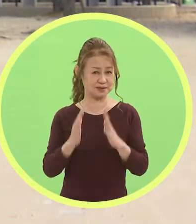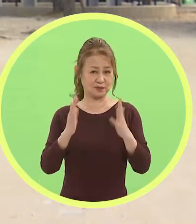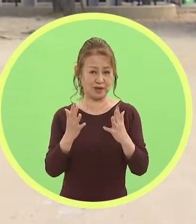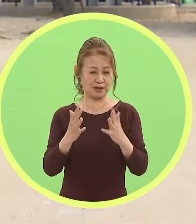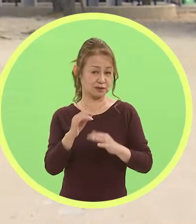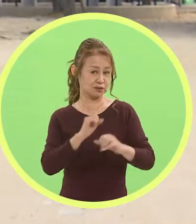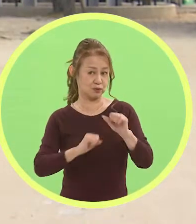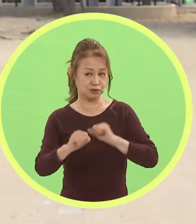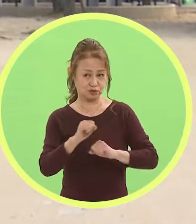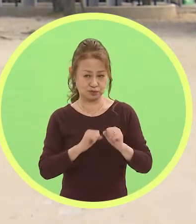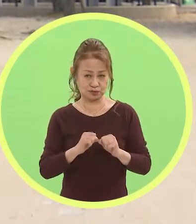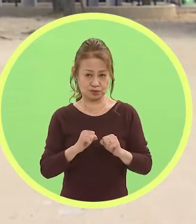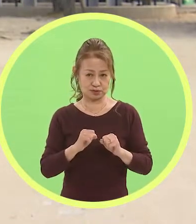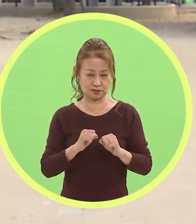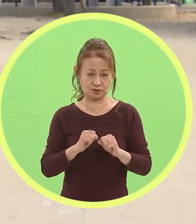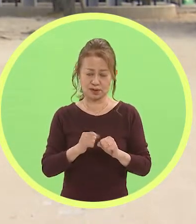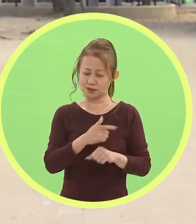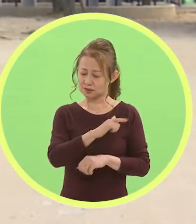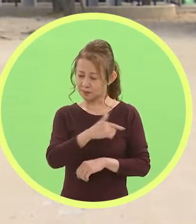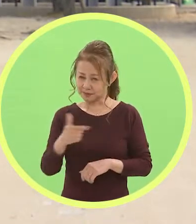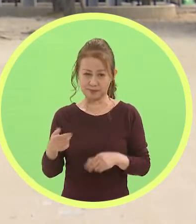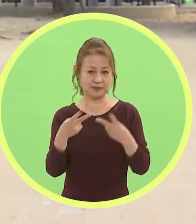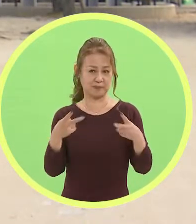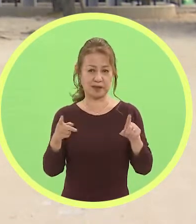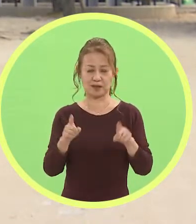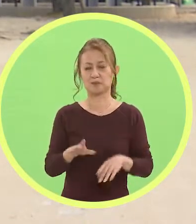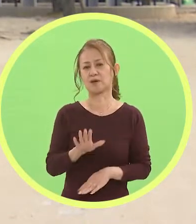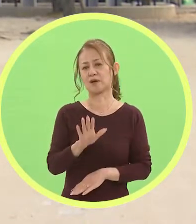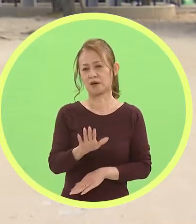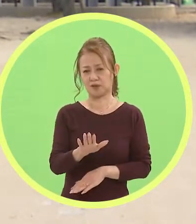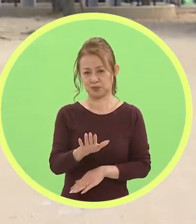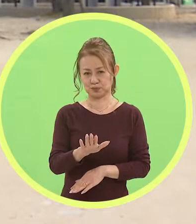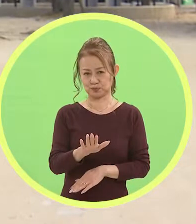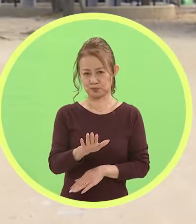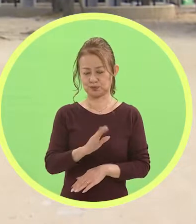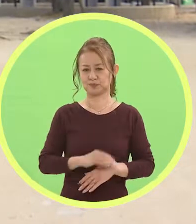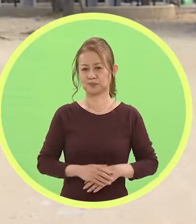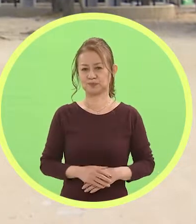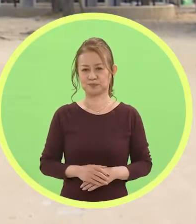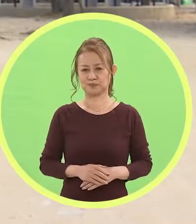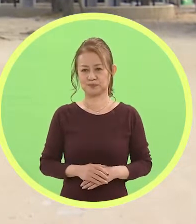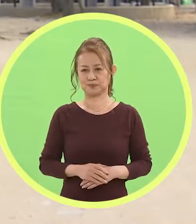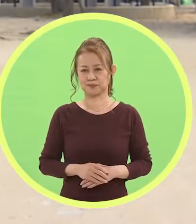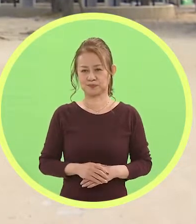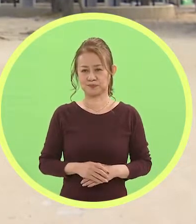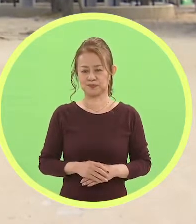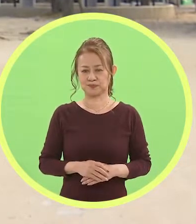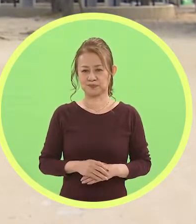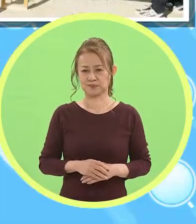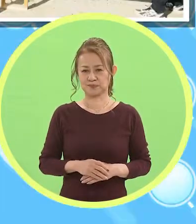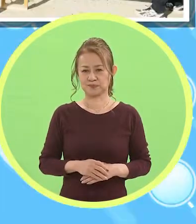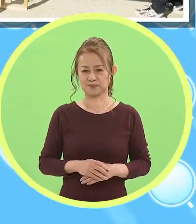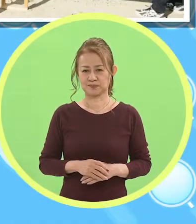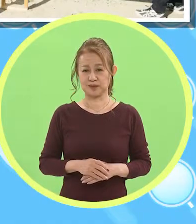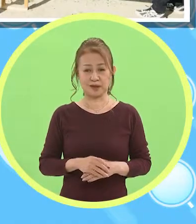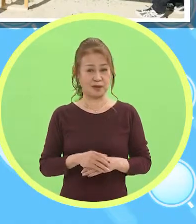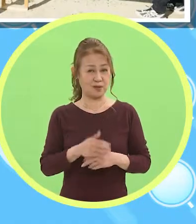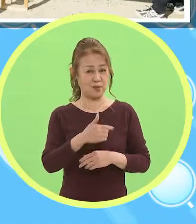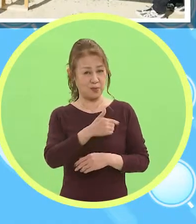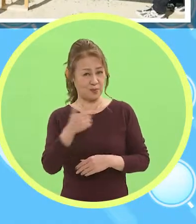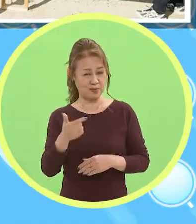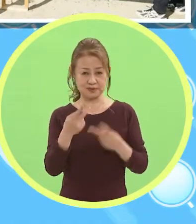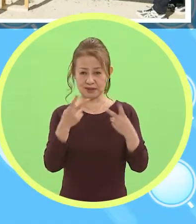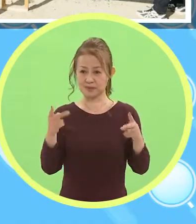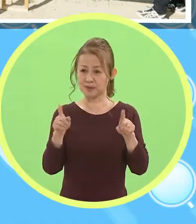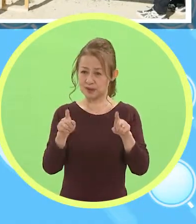にぎわいづくりの取り組みとして様々なイベントを行っているんですよ。 え、そうなの。 特に反